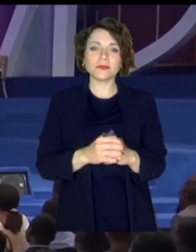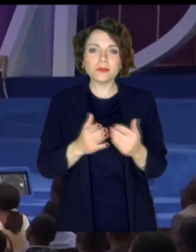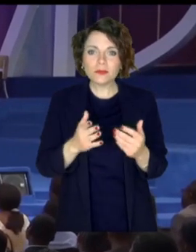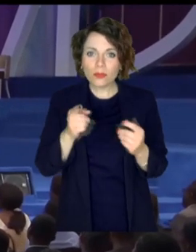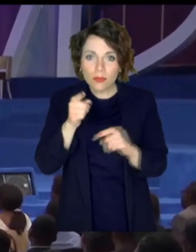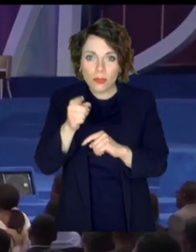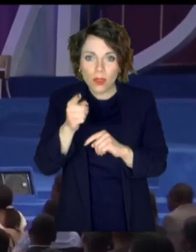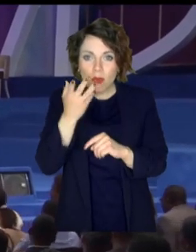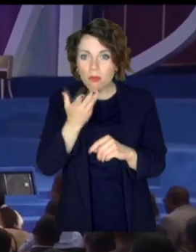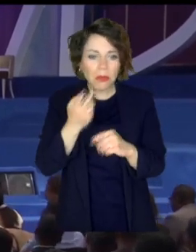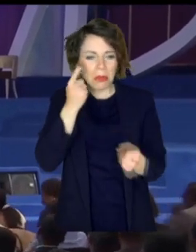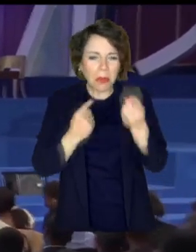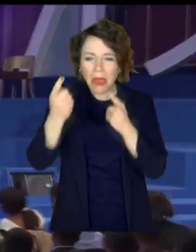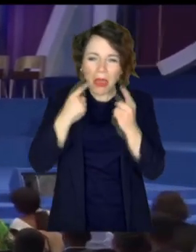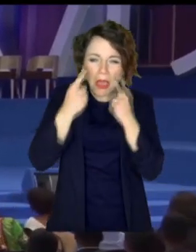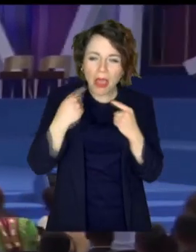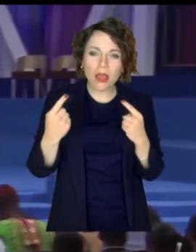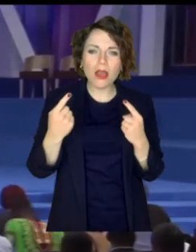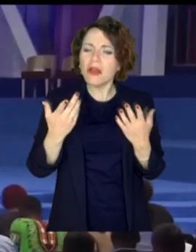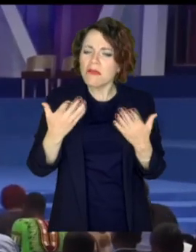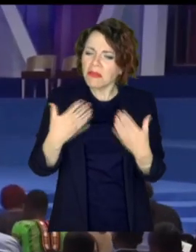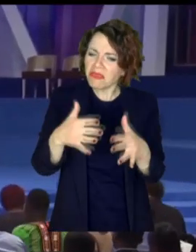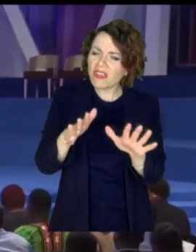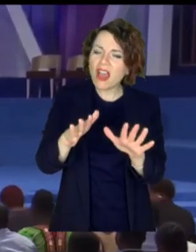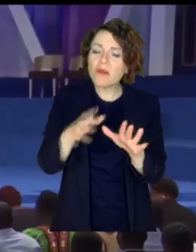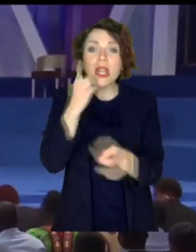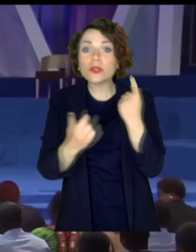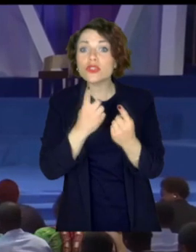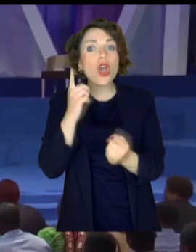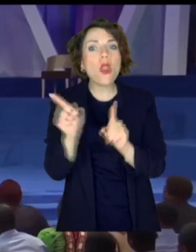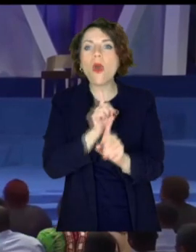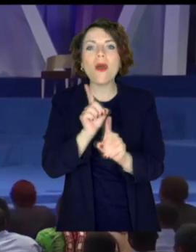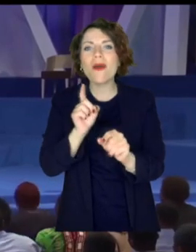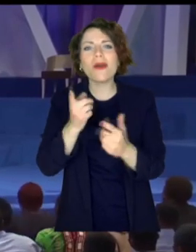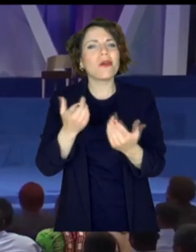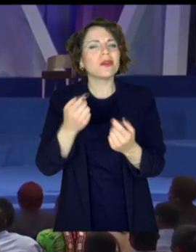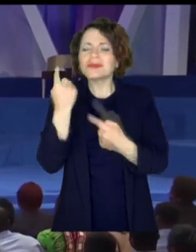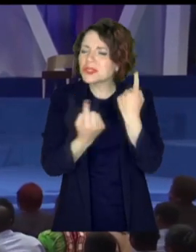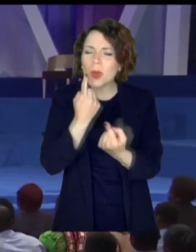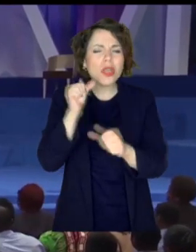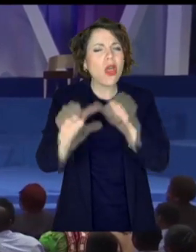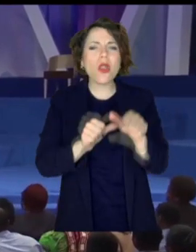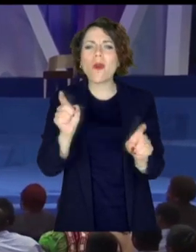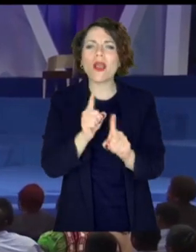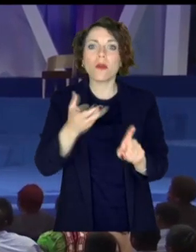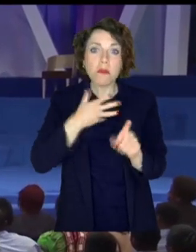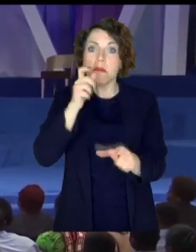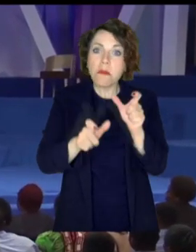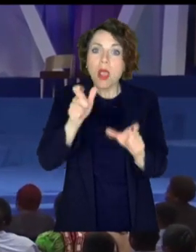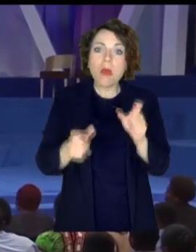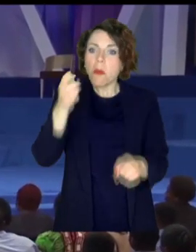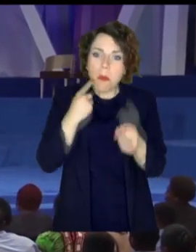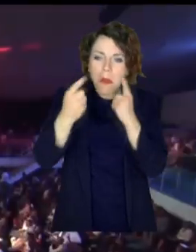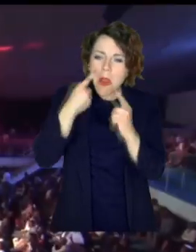Mettiti pure a rotolare per terra in lacrime. Non cambierà nulla. Tanta gente prega così per tanto tempo senza nemmeno